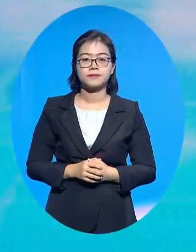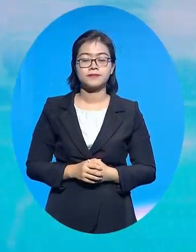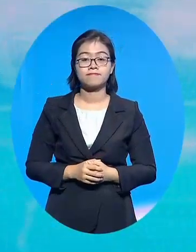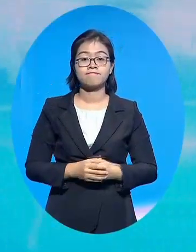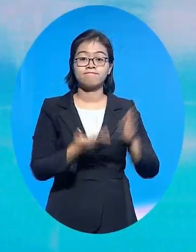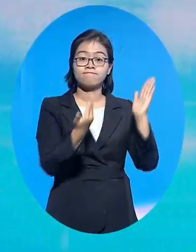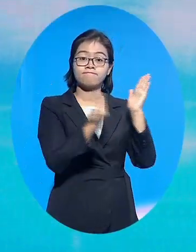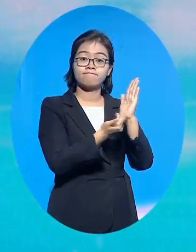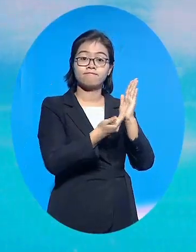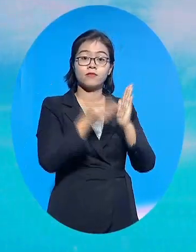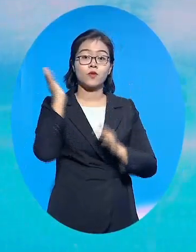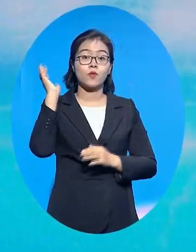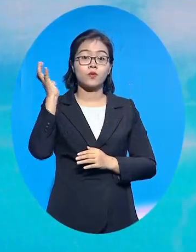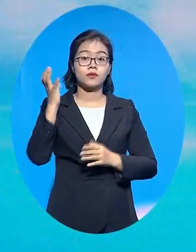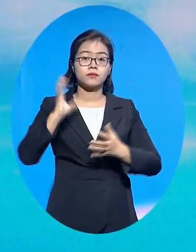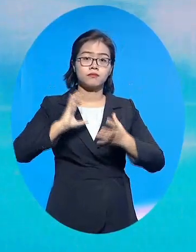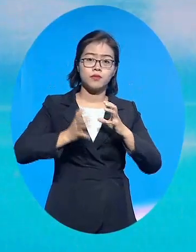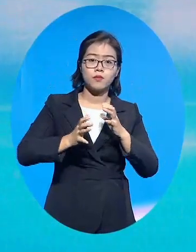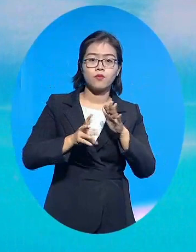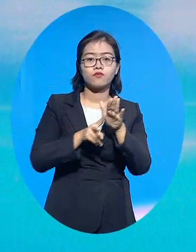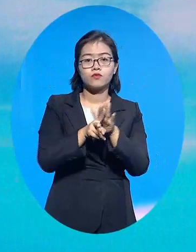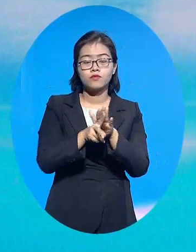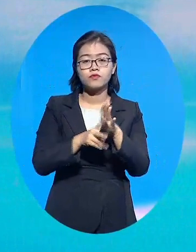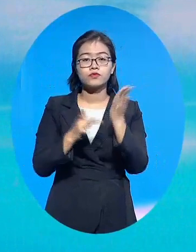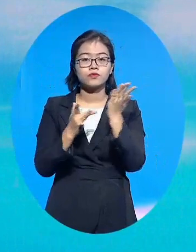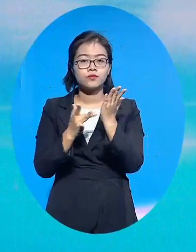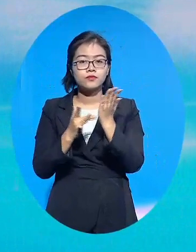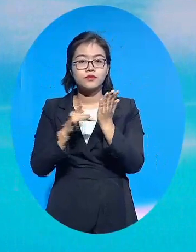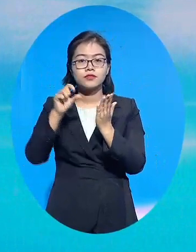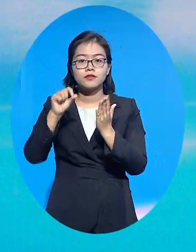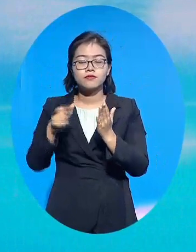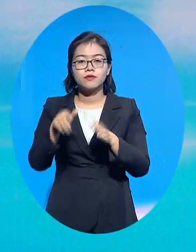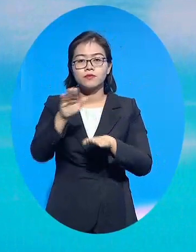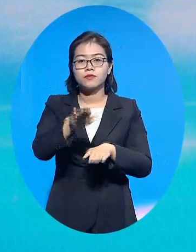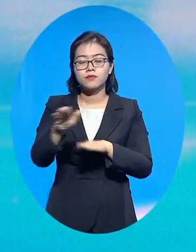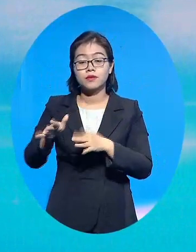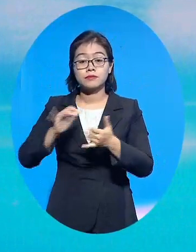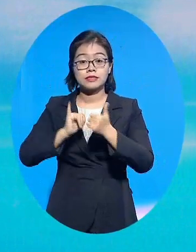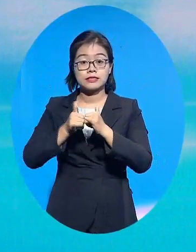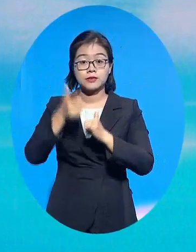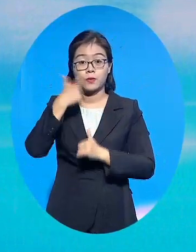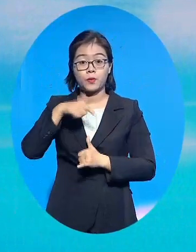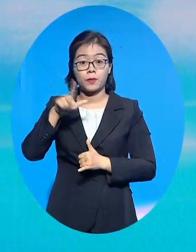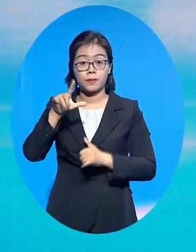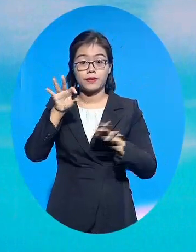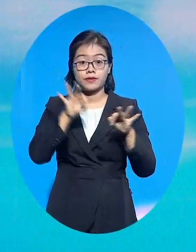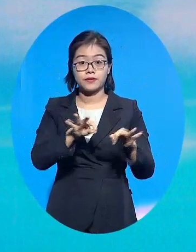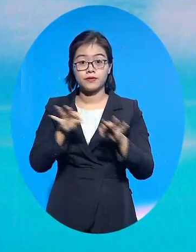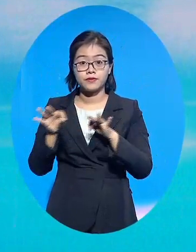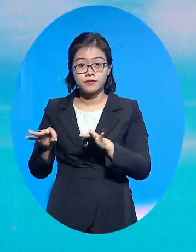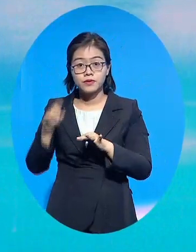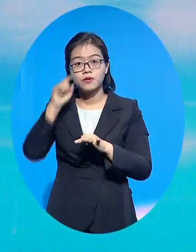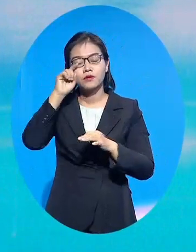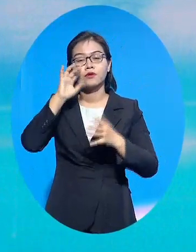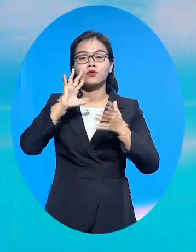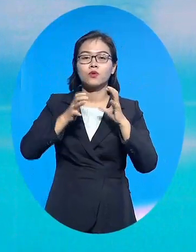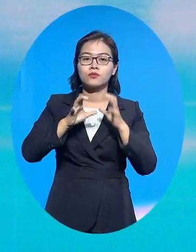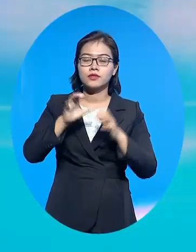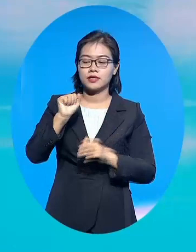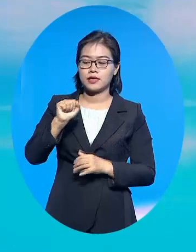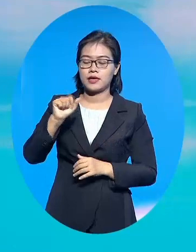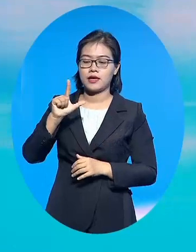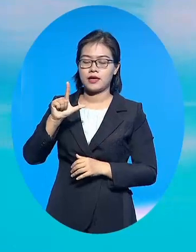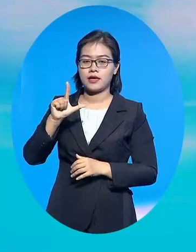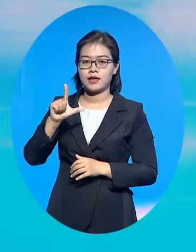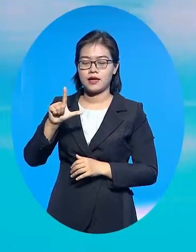tế về máy móc thiết bị công nghệ và sản phẩm công nghiệp diễn ra tại quận 7 thành phố Hồ Chí Minh công ty sản xuất que hàn atletic Việt Nam giới